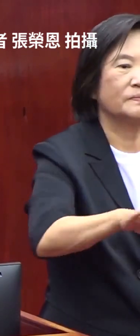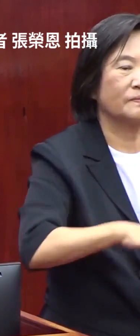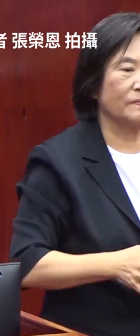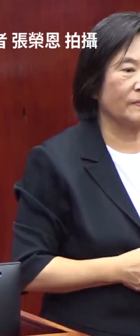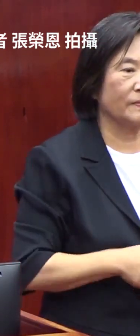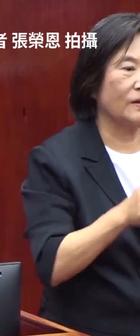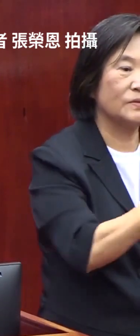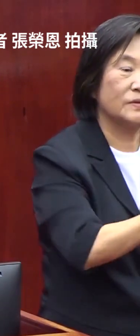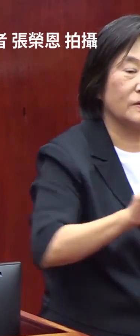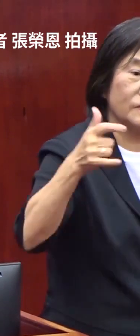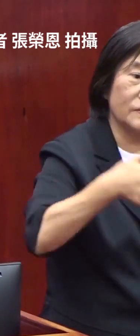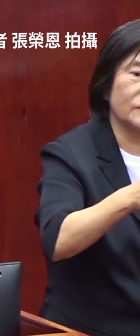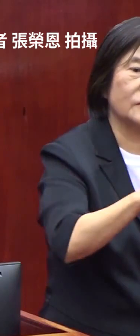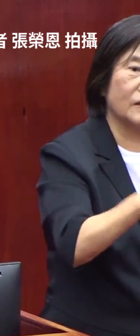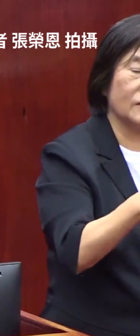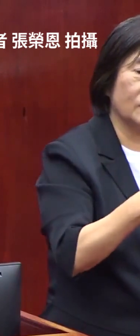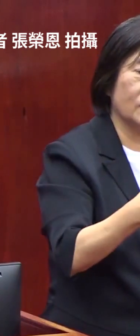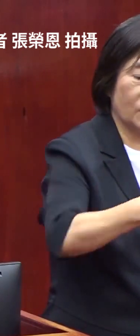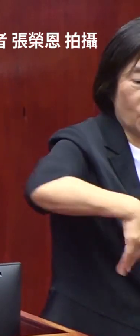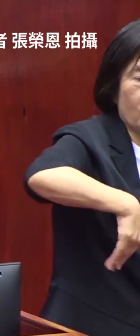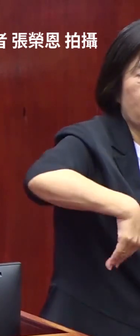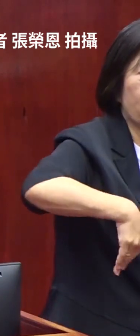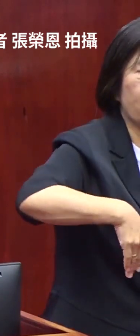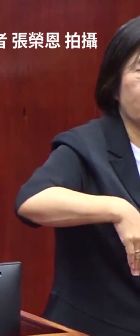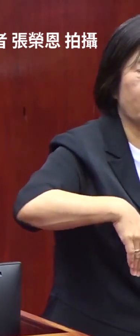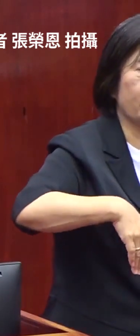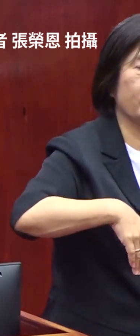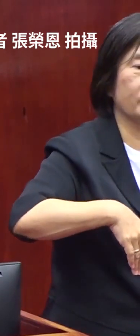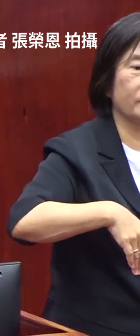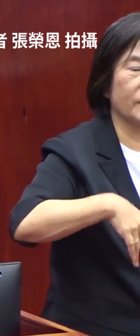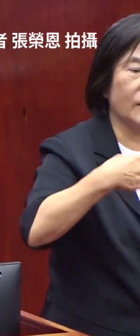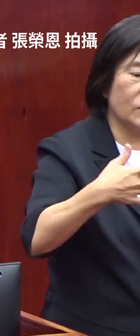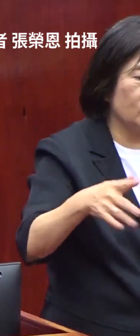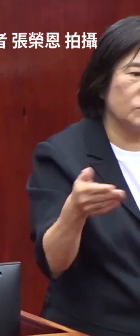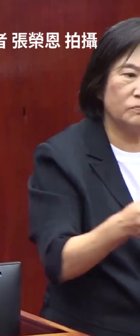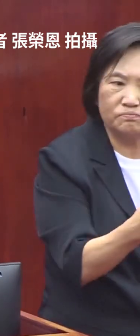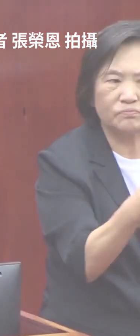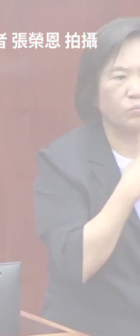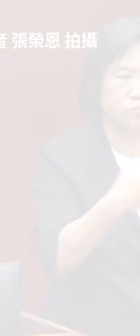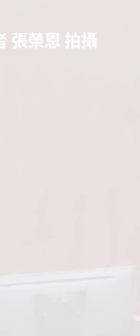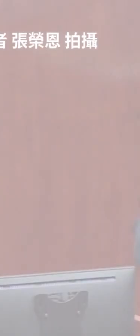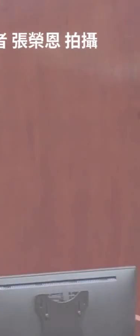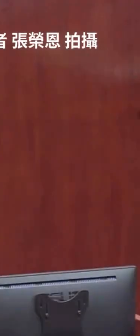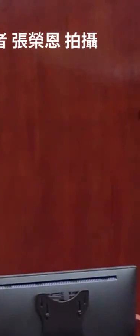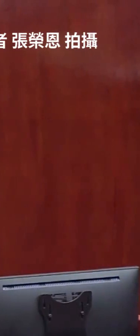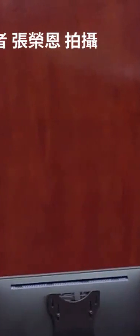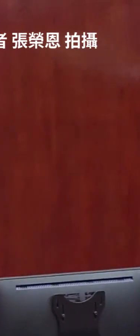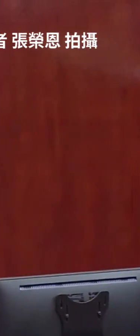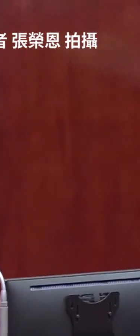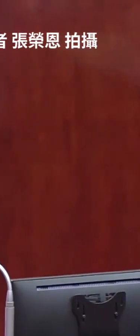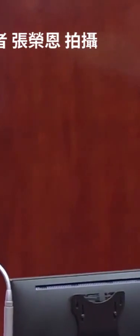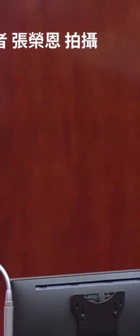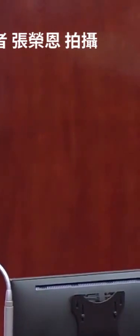括忠孝东路的，还有这个后面的烟厂路，还有一些工程要去处理。首先呢，因为我